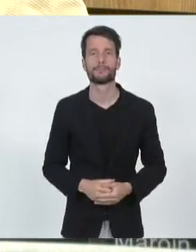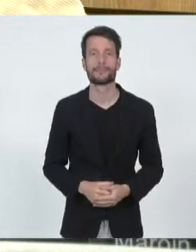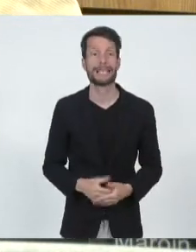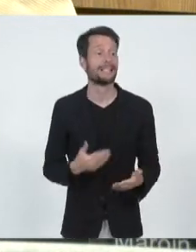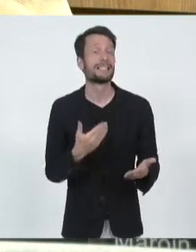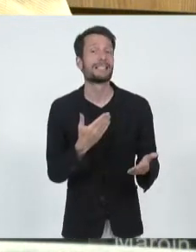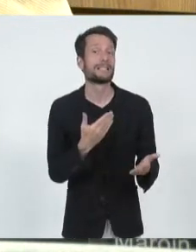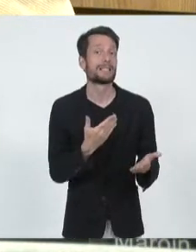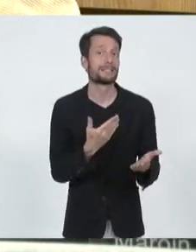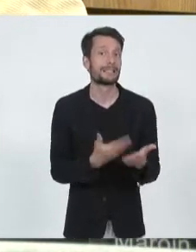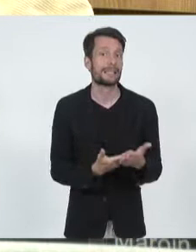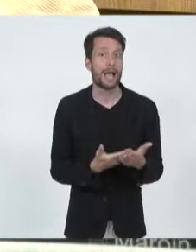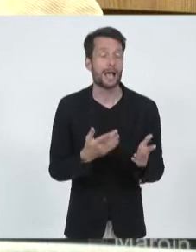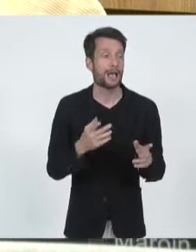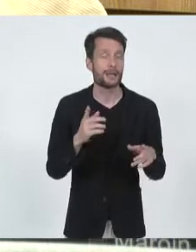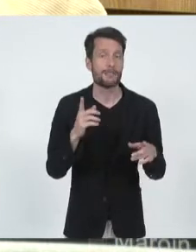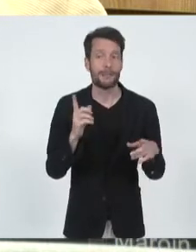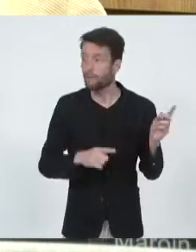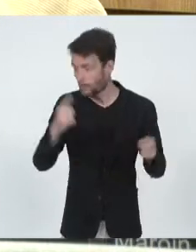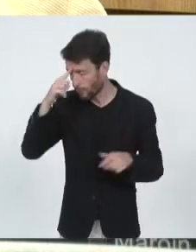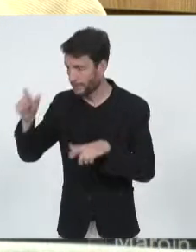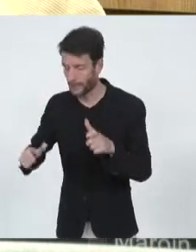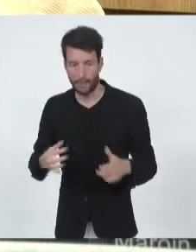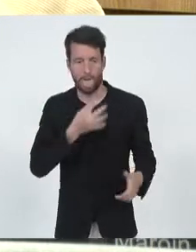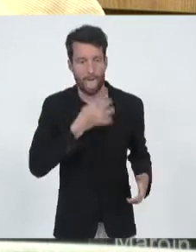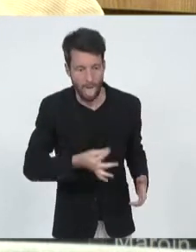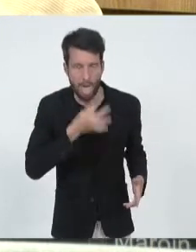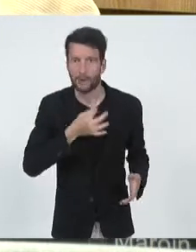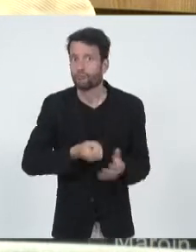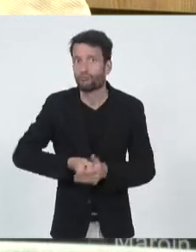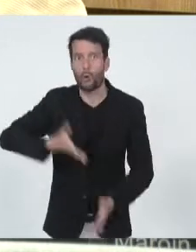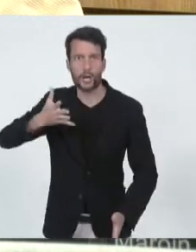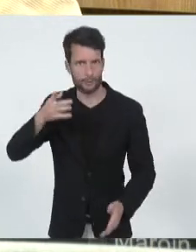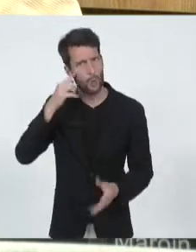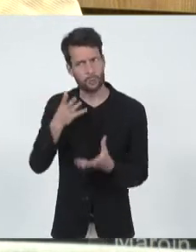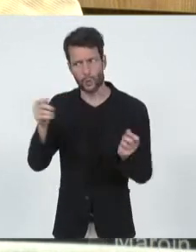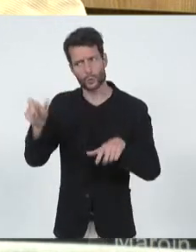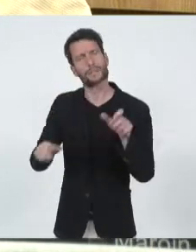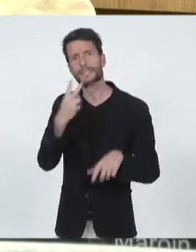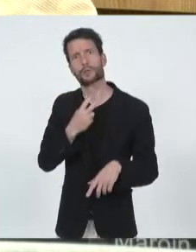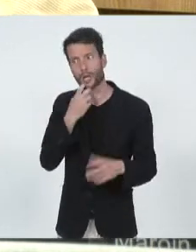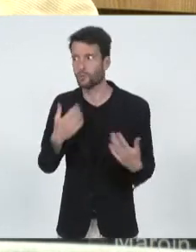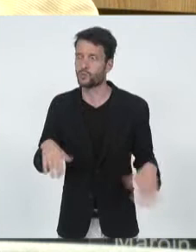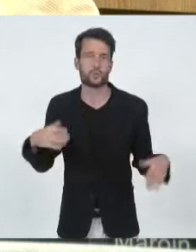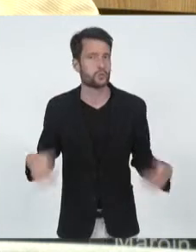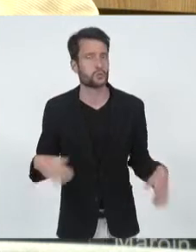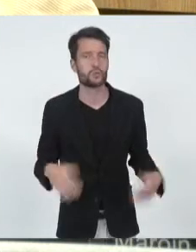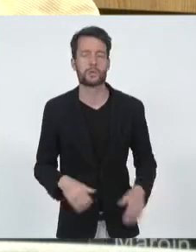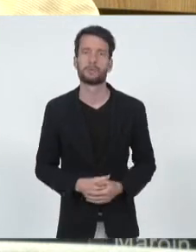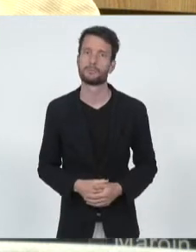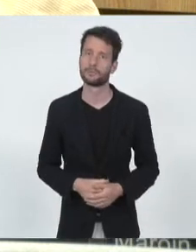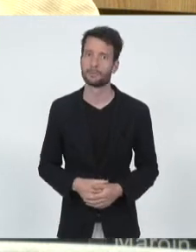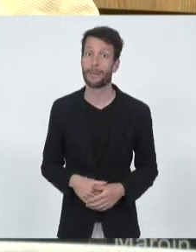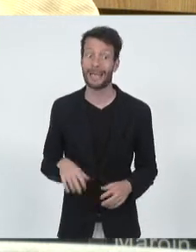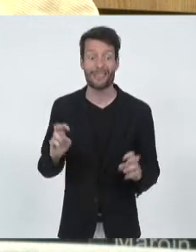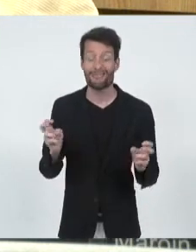n'est pas toujours aisé pour tout un chacun et il demeure trop élevé pour une partie de nos concitoyens en difficulté. Ces tarifs se verront pourtant eux